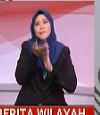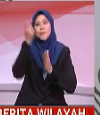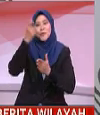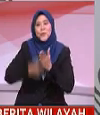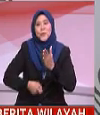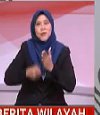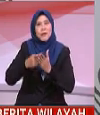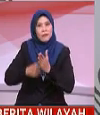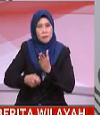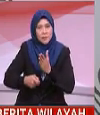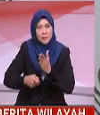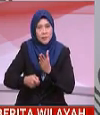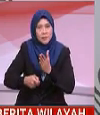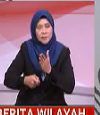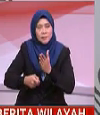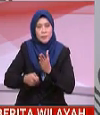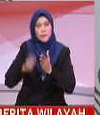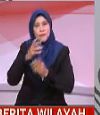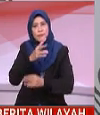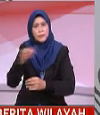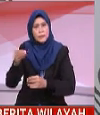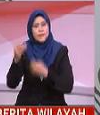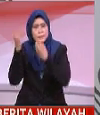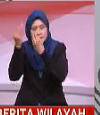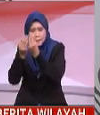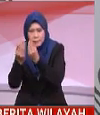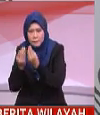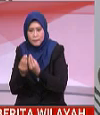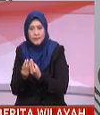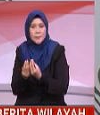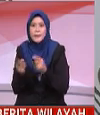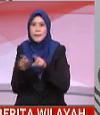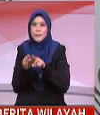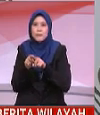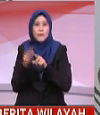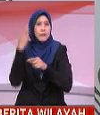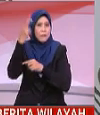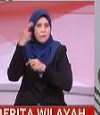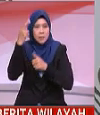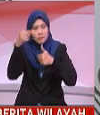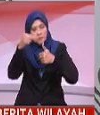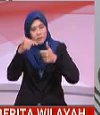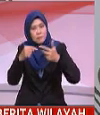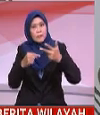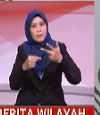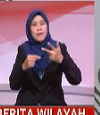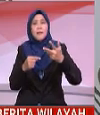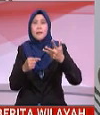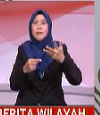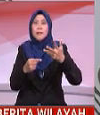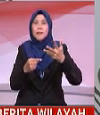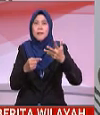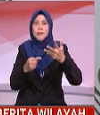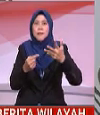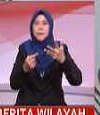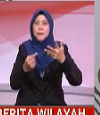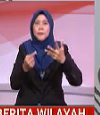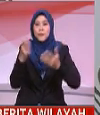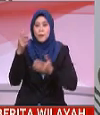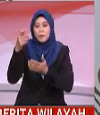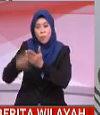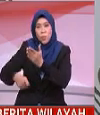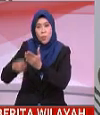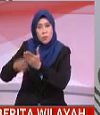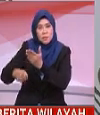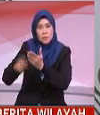cukai percukaian ini, dan juga kita mengambil kira beberapa faktor-faktor yang lain. Jadi dengan itu kos,